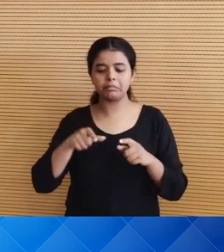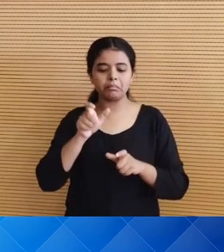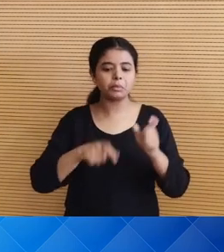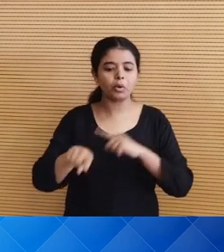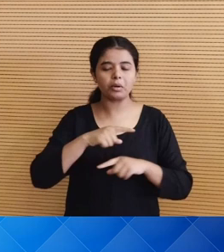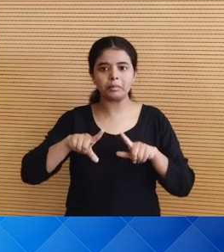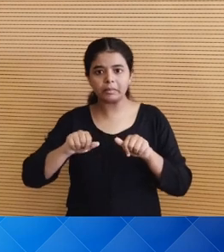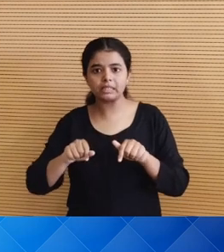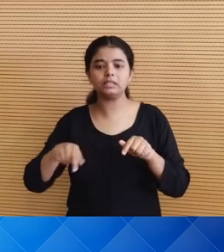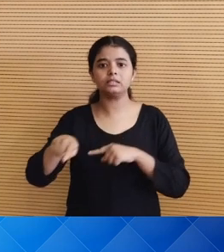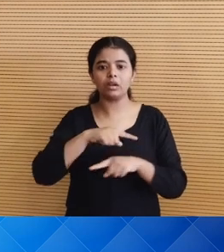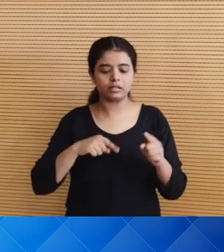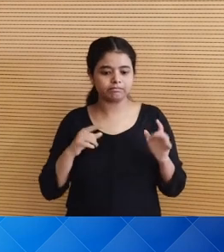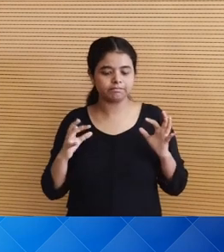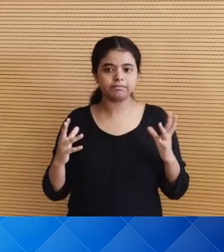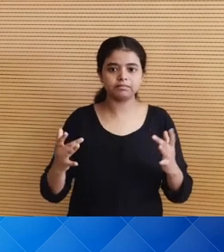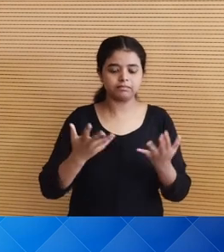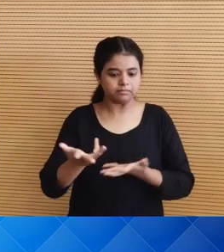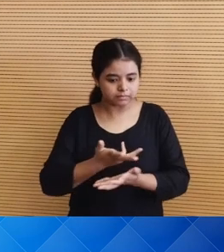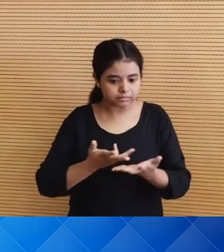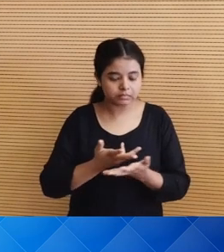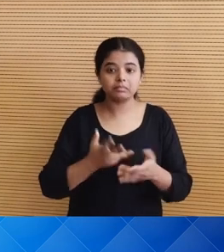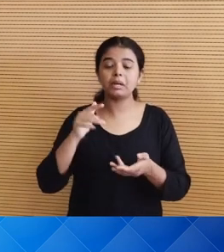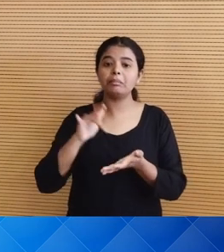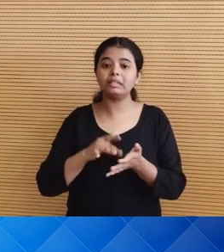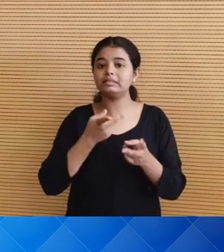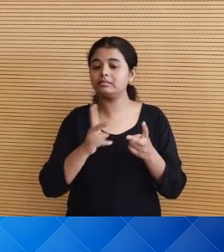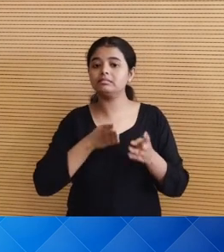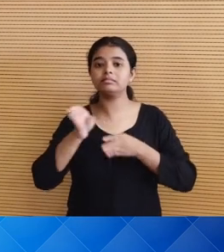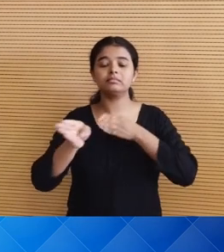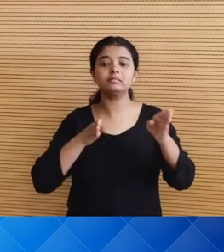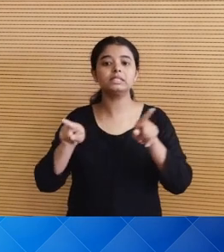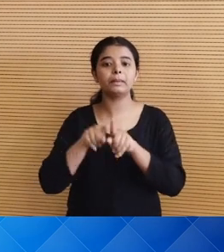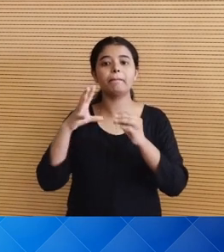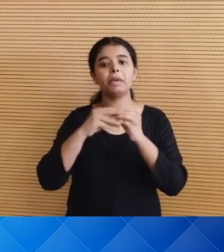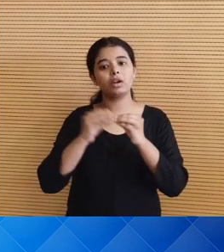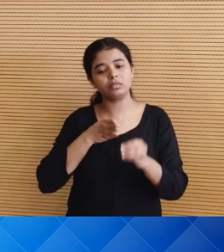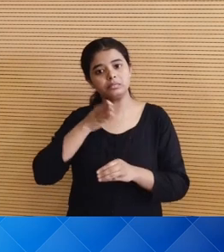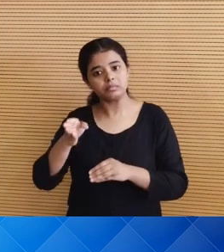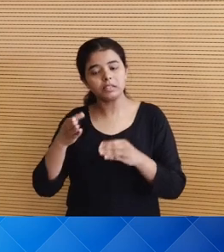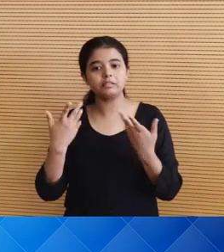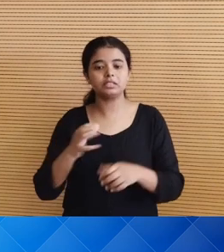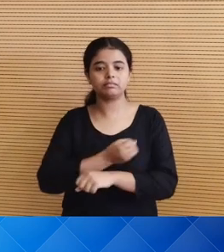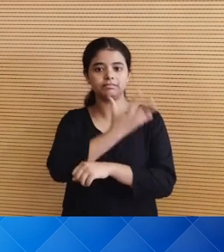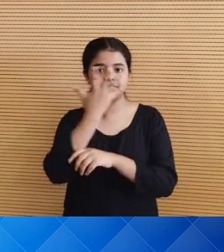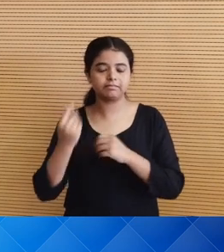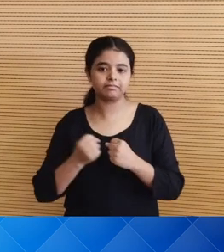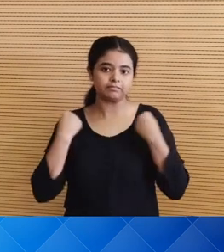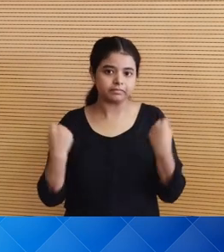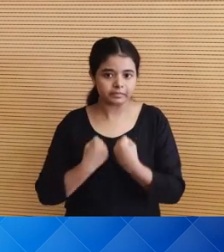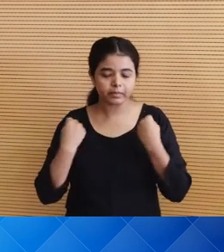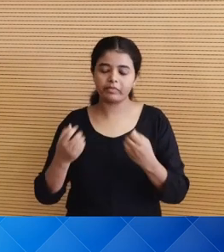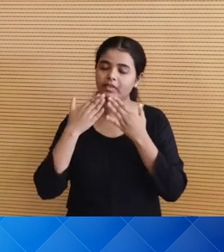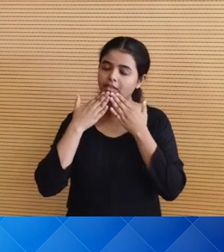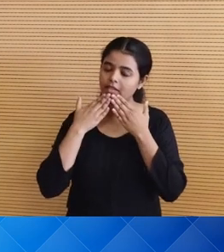गाइडेंस, हमारे साथ बैंगलोर गए, समय बिताया, पूरा पूरा दिन लगाया है इसके ऊपर, सर का पूरा इन्वॉल्वमेंट रहा है। थैंक यू वेरी मच